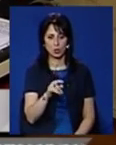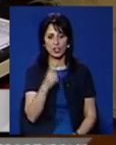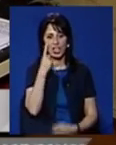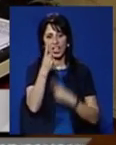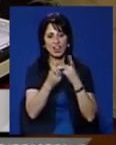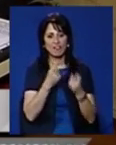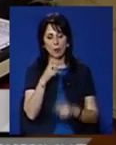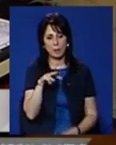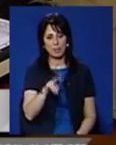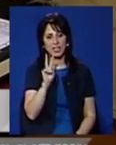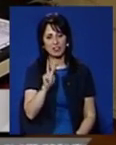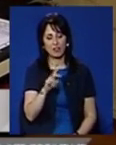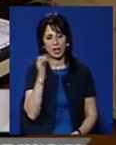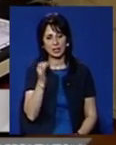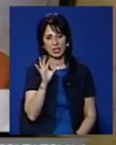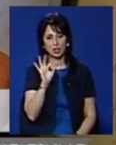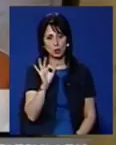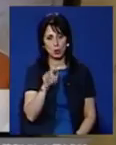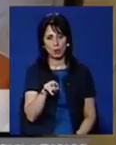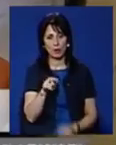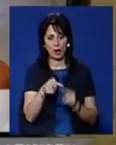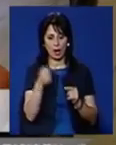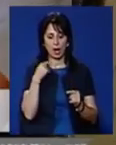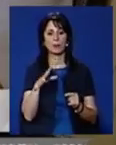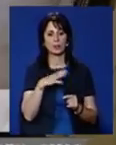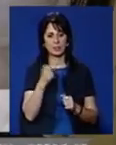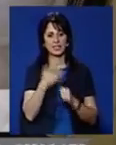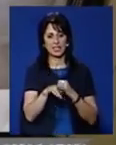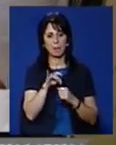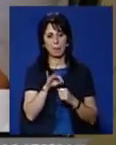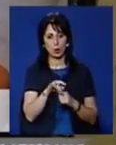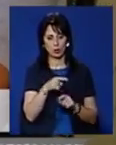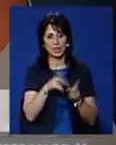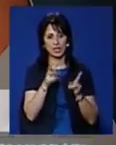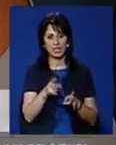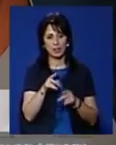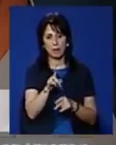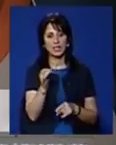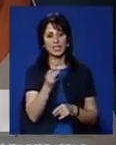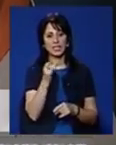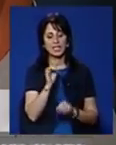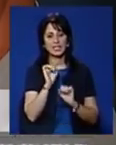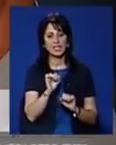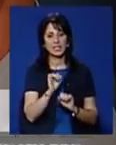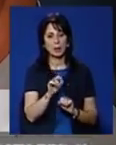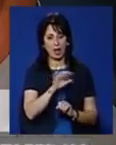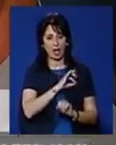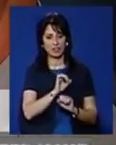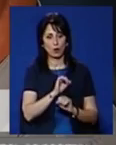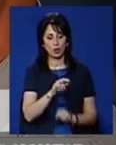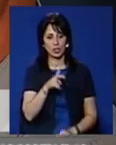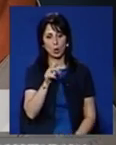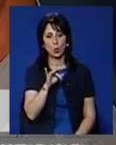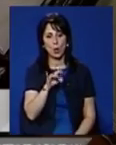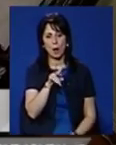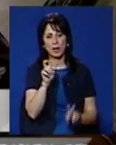ინფორმაცია კვადრატის შესაძლო დაინტერესებასთან დაკავშირებით აქამდეც ჰქონდათ ცენტრ-პოინტისგან დაზარალებულებს. მათი ინტერესების დამცველი გვიყვება, რომ გურამ